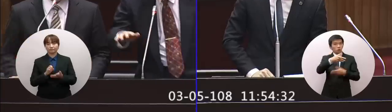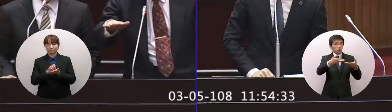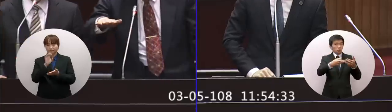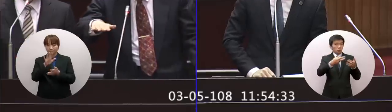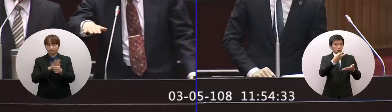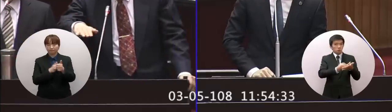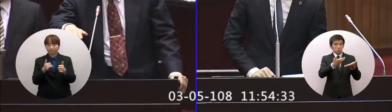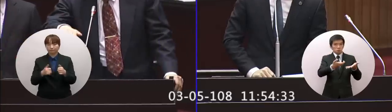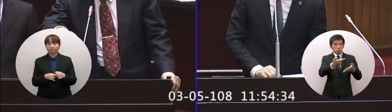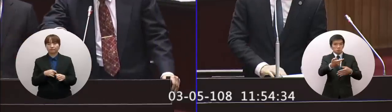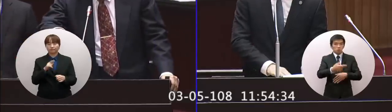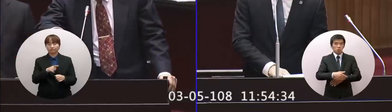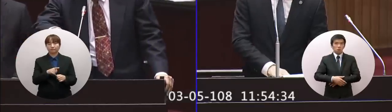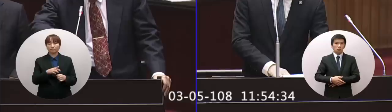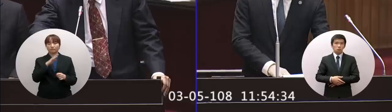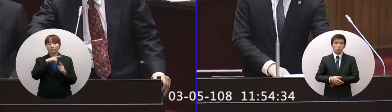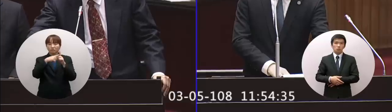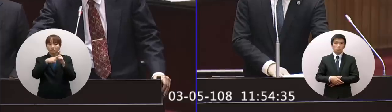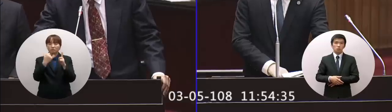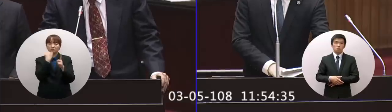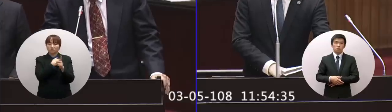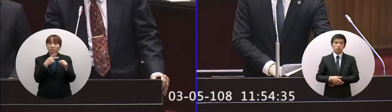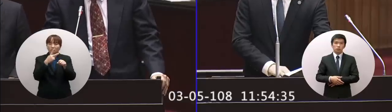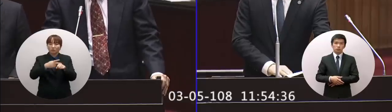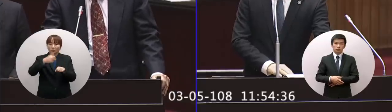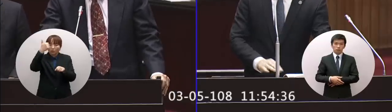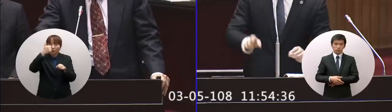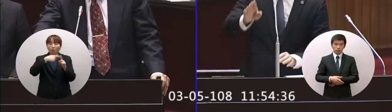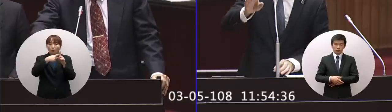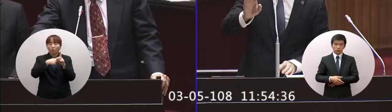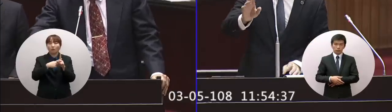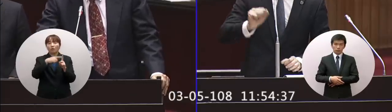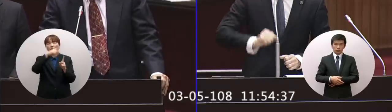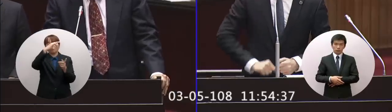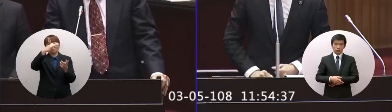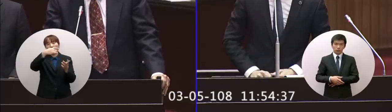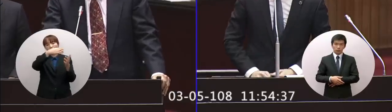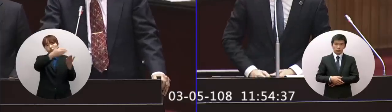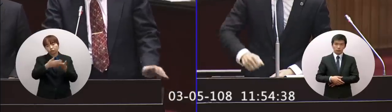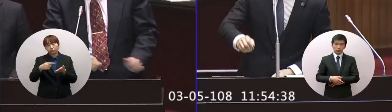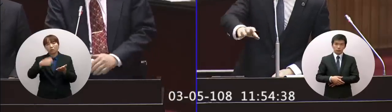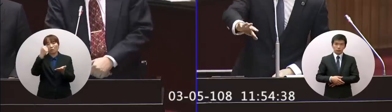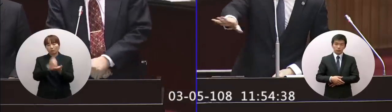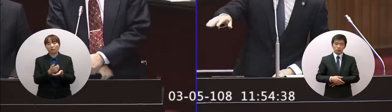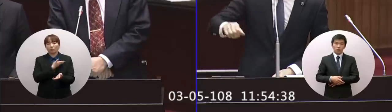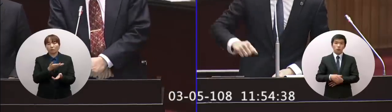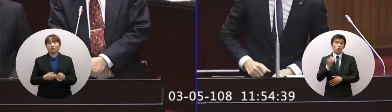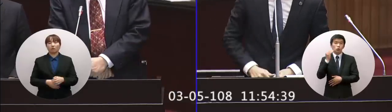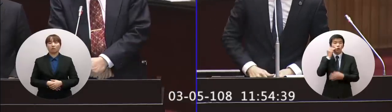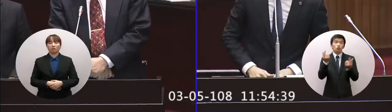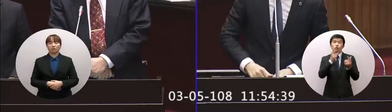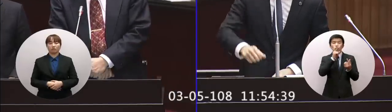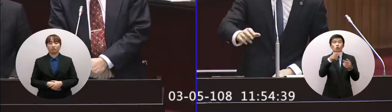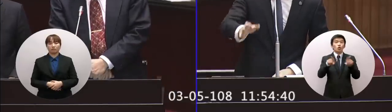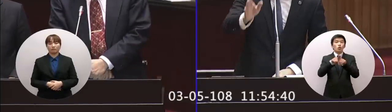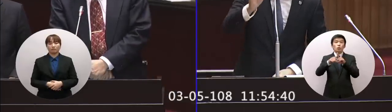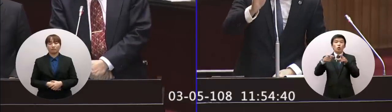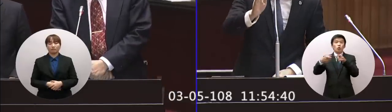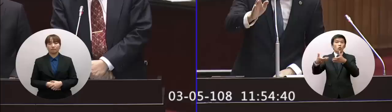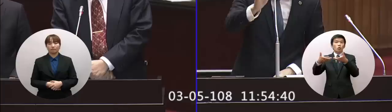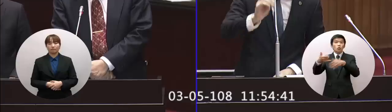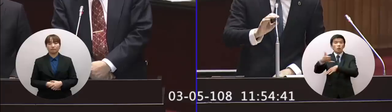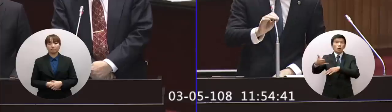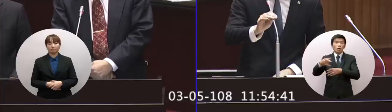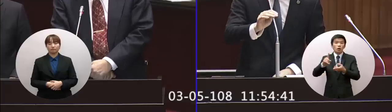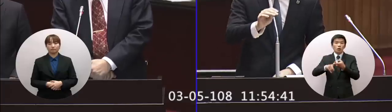报告啊，迄是赞助足低，怎么科长级的啦？ 你若讲安尼，你拢莫讲赞，你著讲一般公务员嘛，吼，也是讲，但是